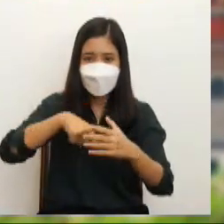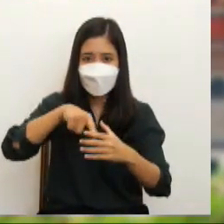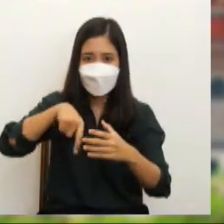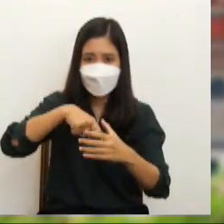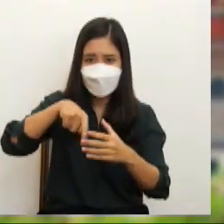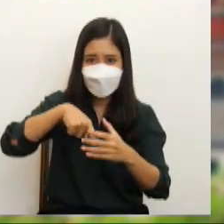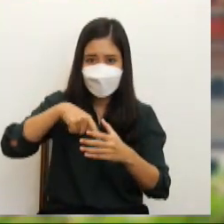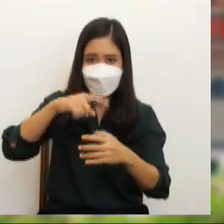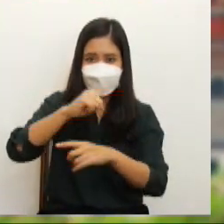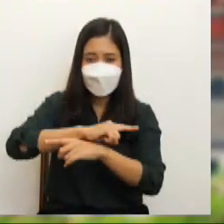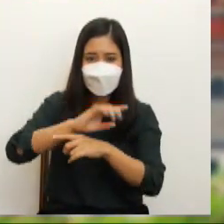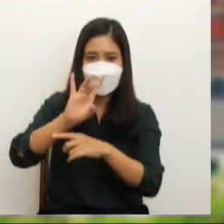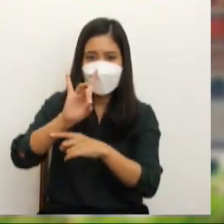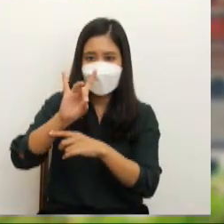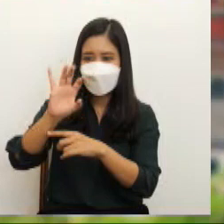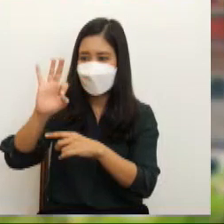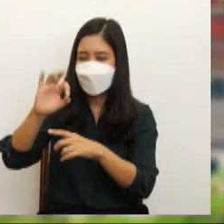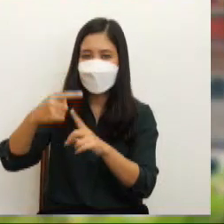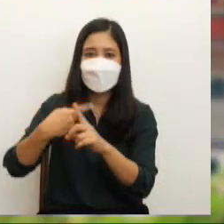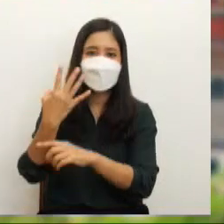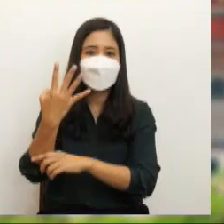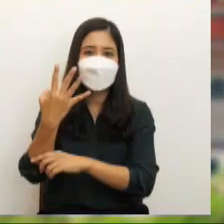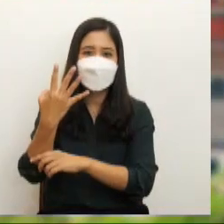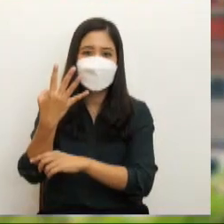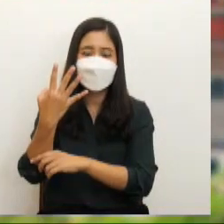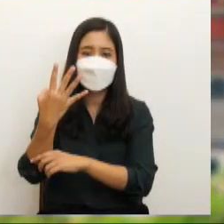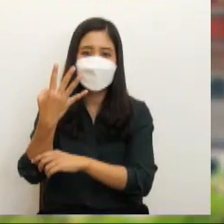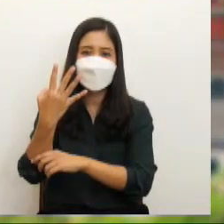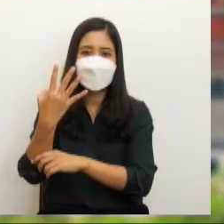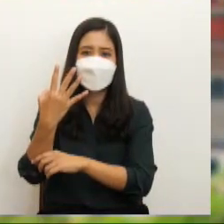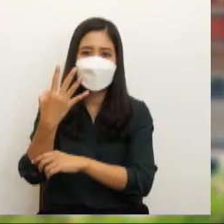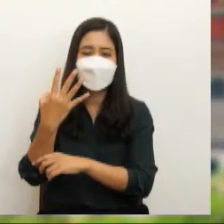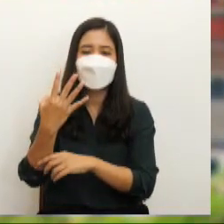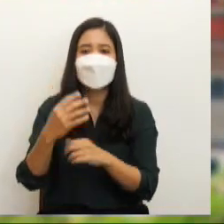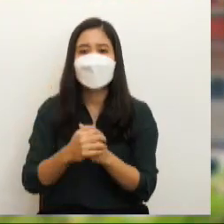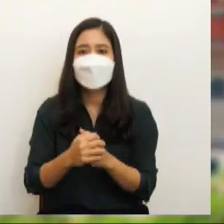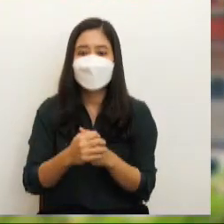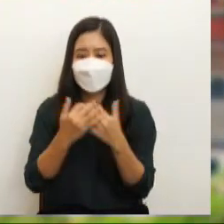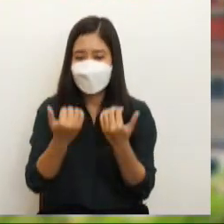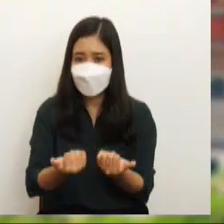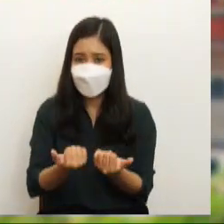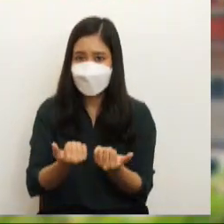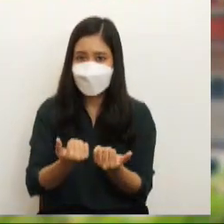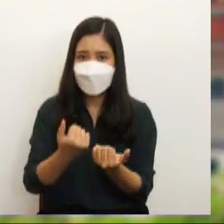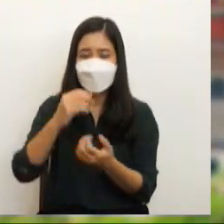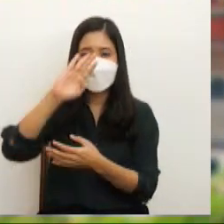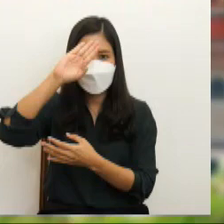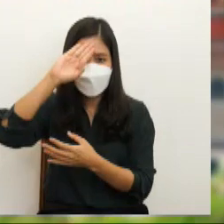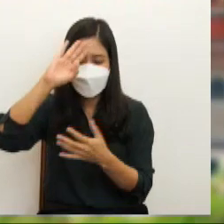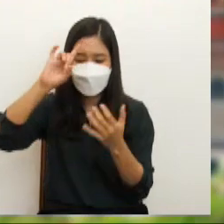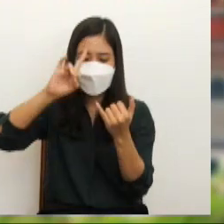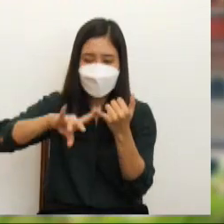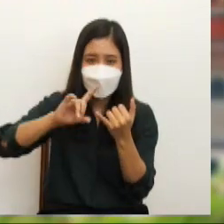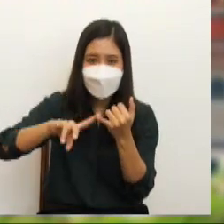ที่ 8-9 เมษายนครับซึ่งเป็นท่านแรกนะครับแล้วขณะนี้คนป่วยคนสุดท้ายประมาณวัน